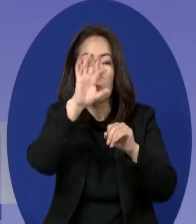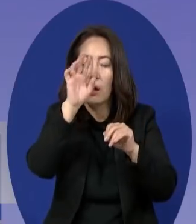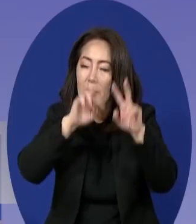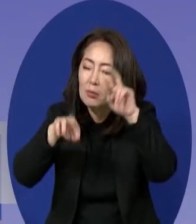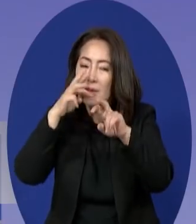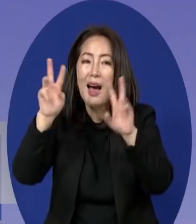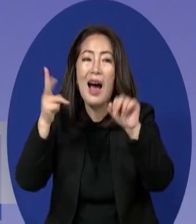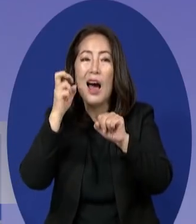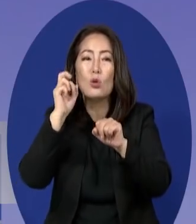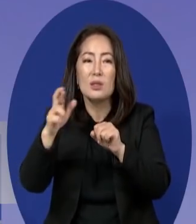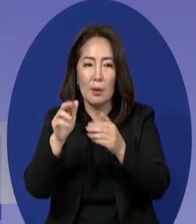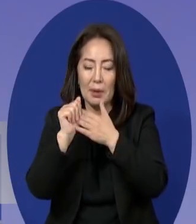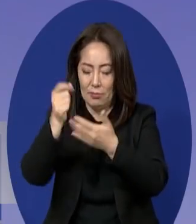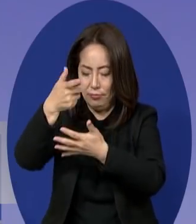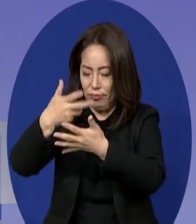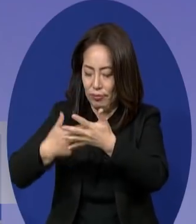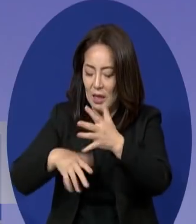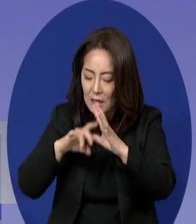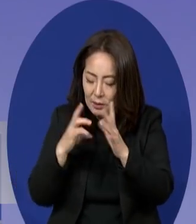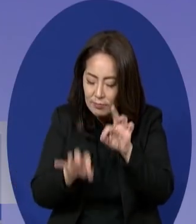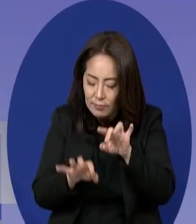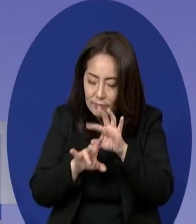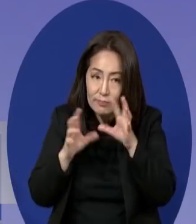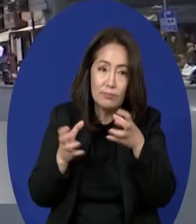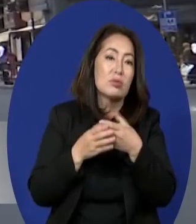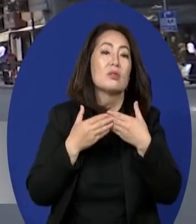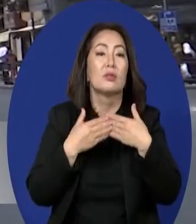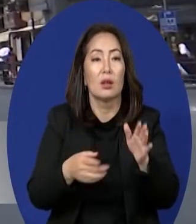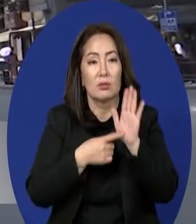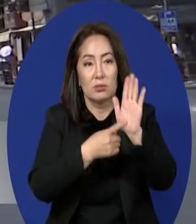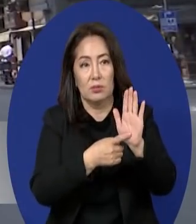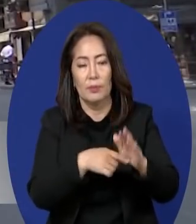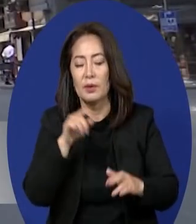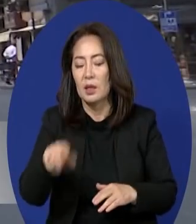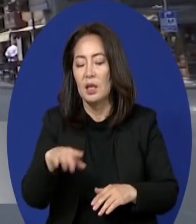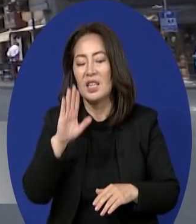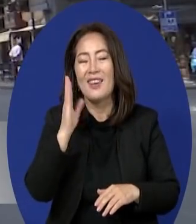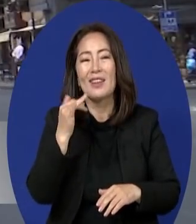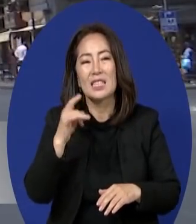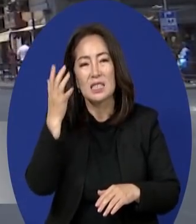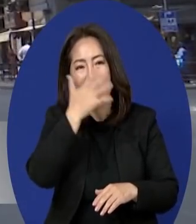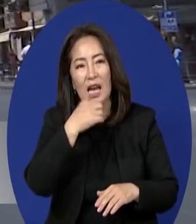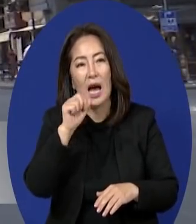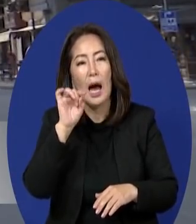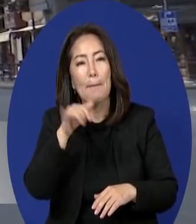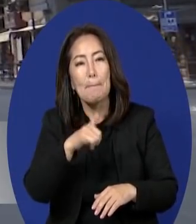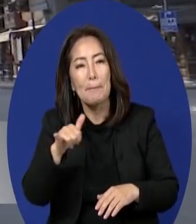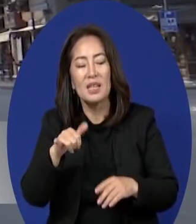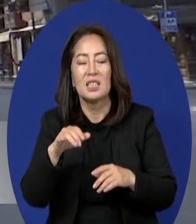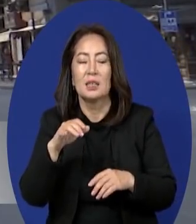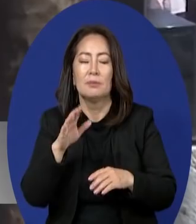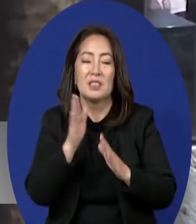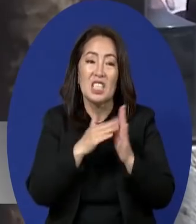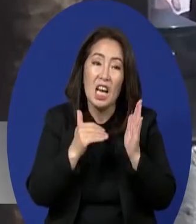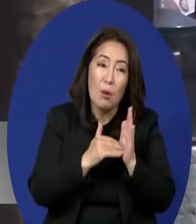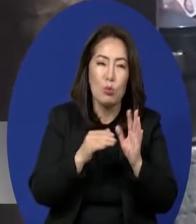сая орчим баримт материалыг нэгтгэж боловсруулжээ. Үүний дүнд Виржини арлуудад Арабын нэгдсэн Эмират, Швейцар, Сингапур